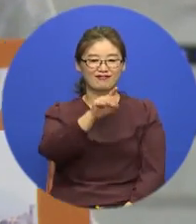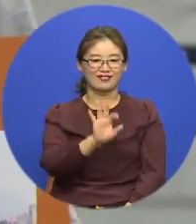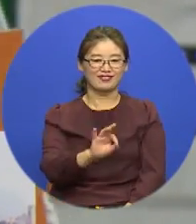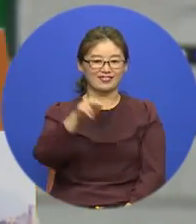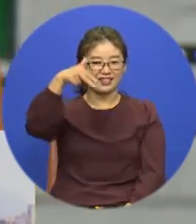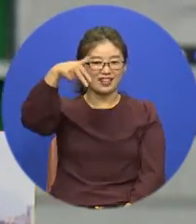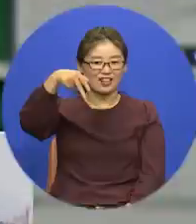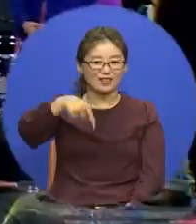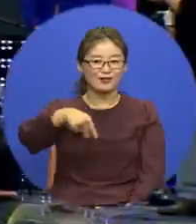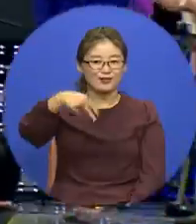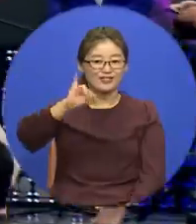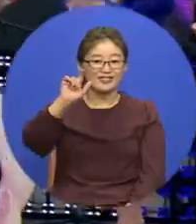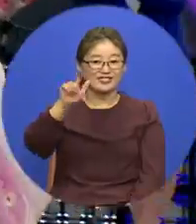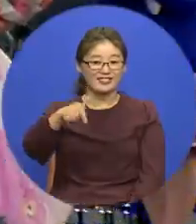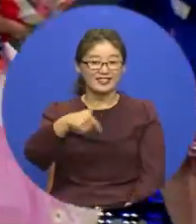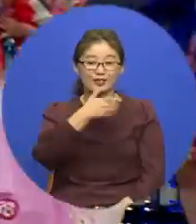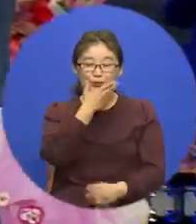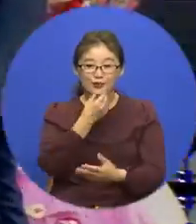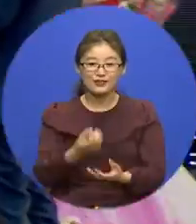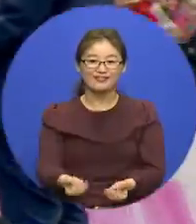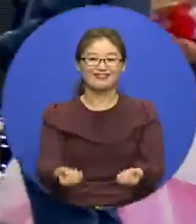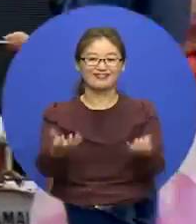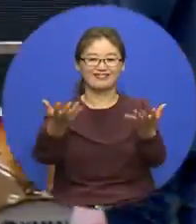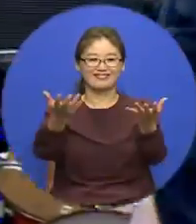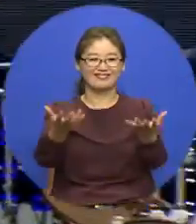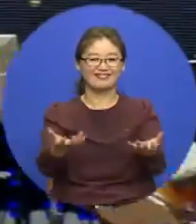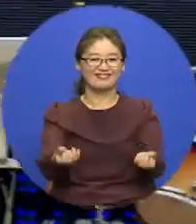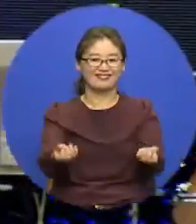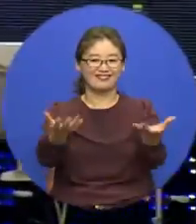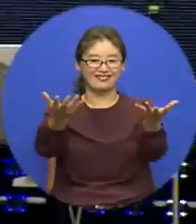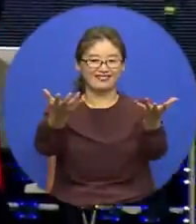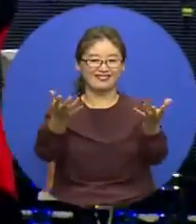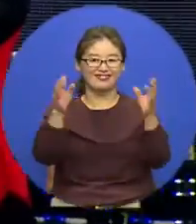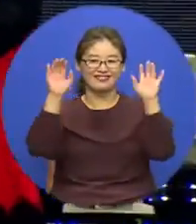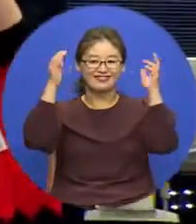정주 씨 축하드리겠습니다.